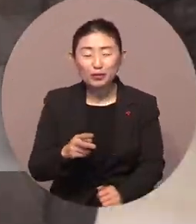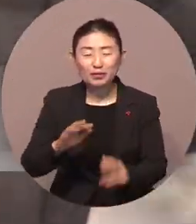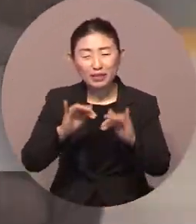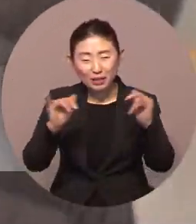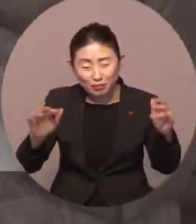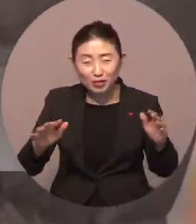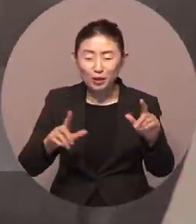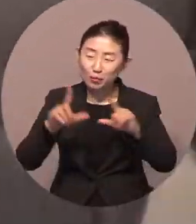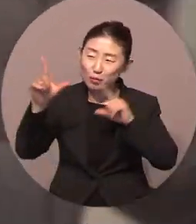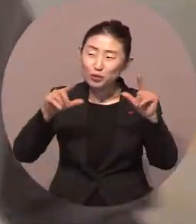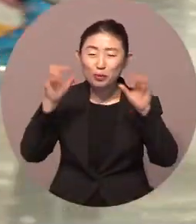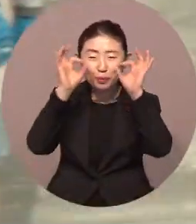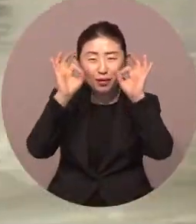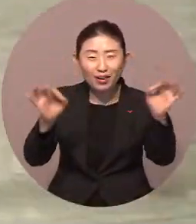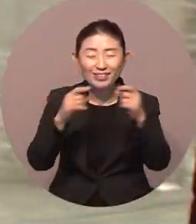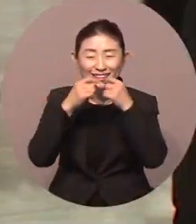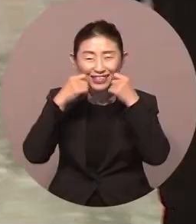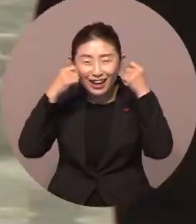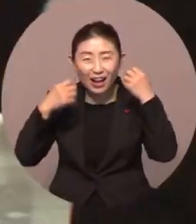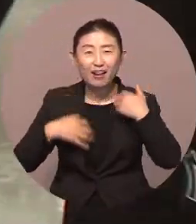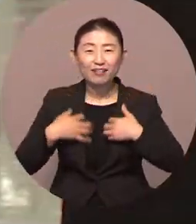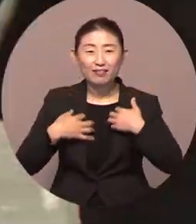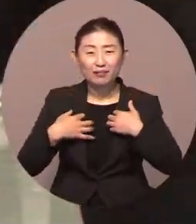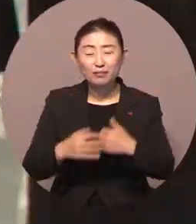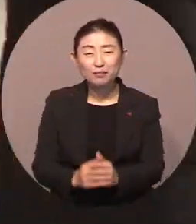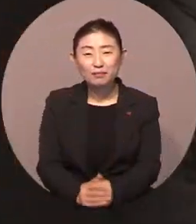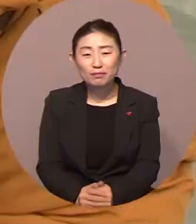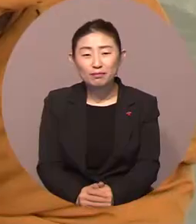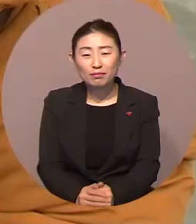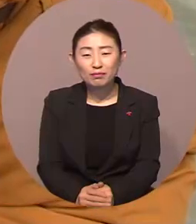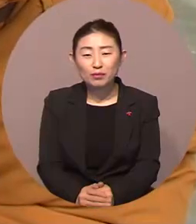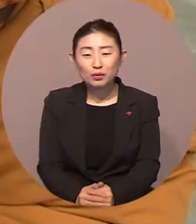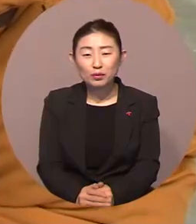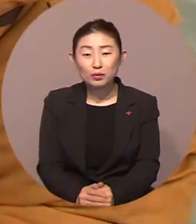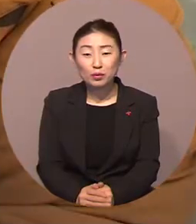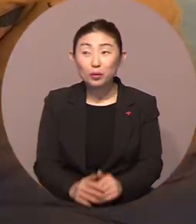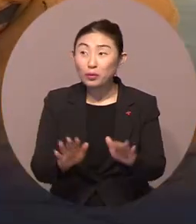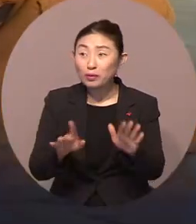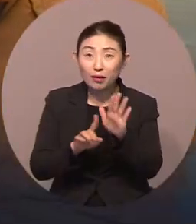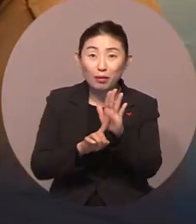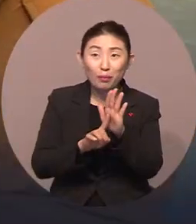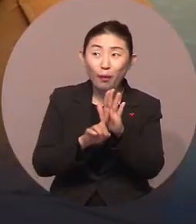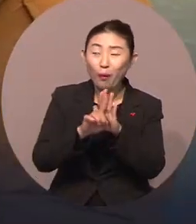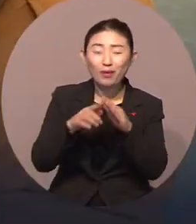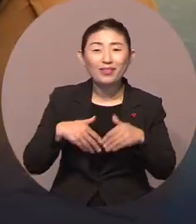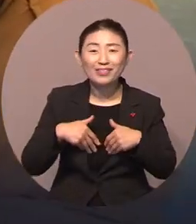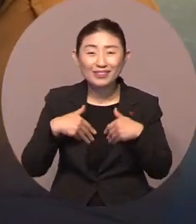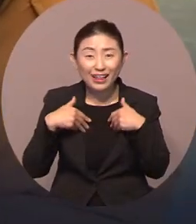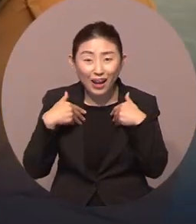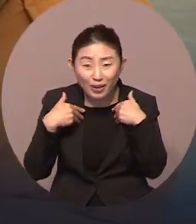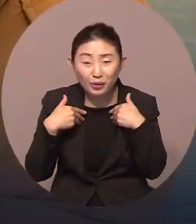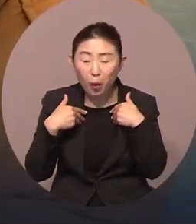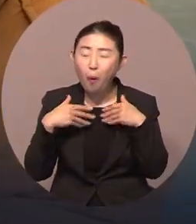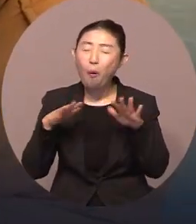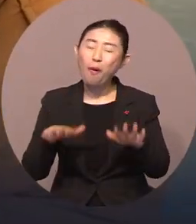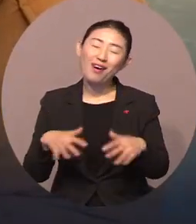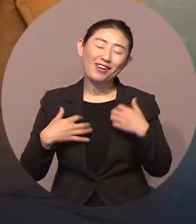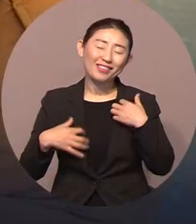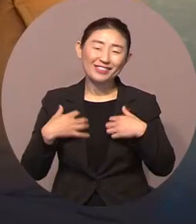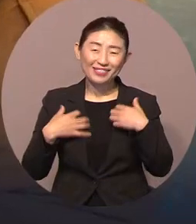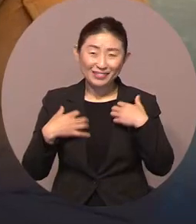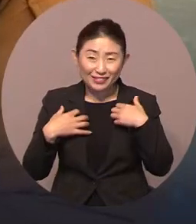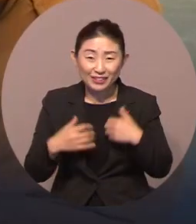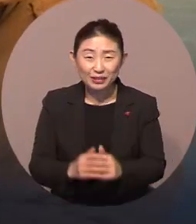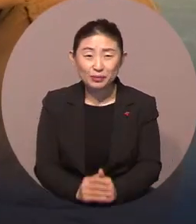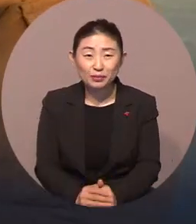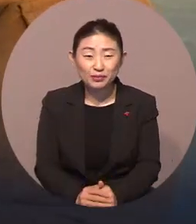사람들의 얼굴에는 저마다 웃음꽃이 피어납니다. 날도 생각보다 따뜻하고 너무 좋은 것 같습니다.